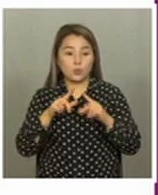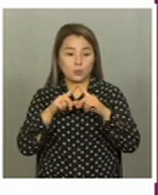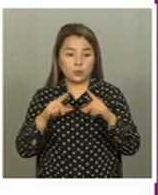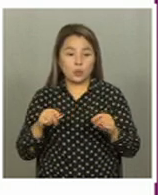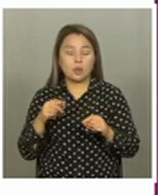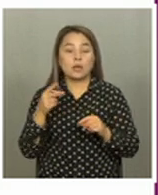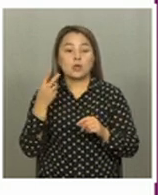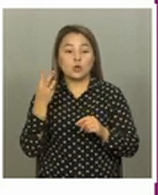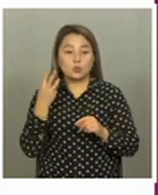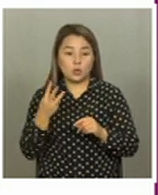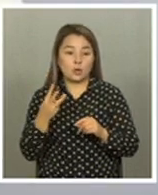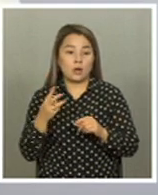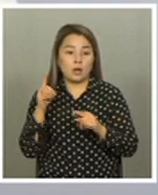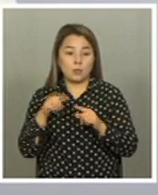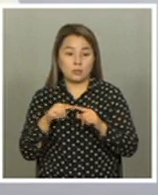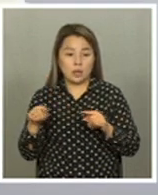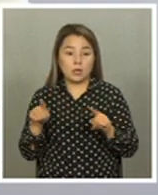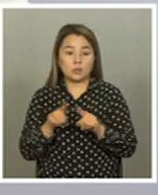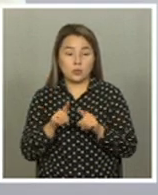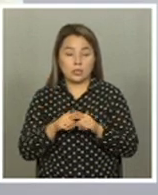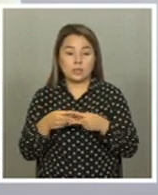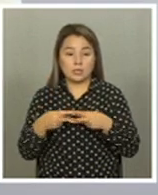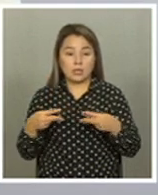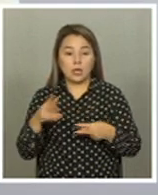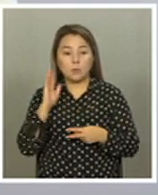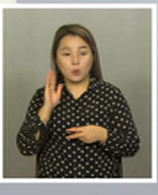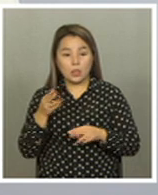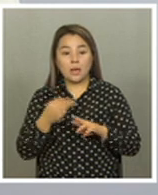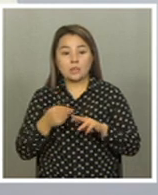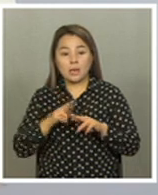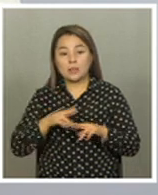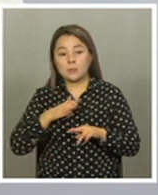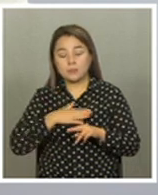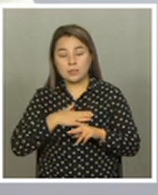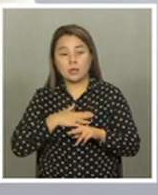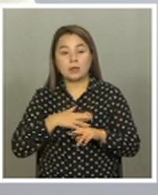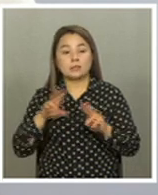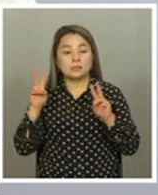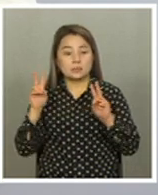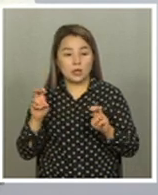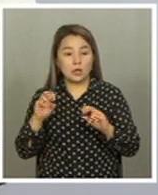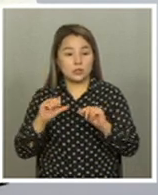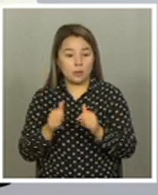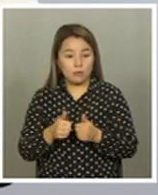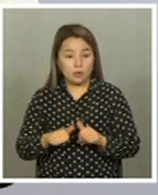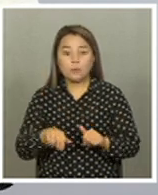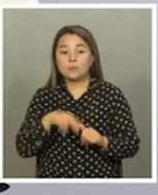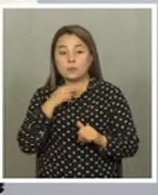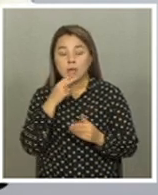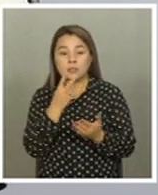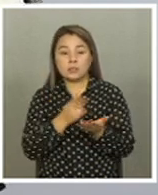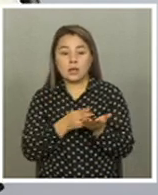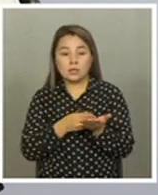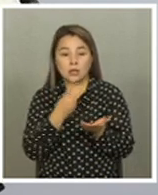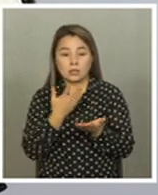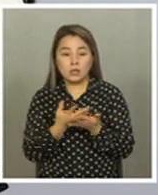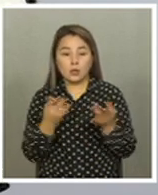да тең болады. Ендеше балалар, бұл бізде теорема, ендеше теореманы дәлелдейміз.